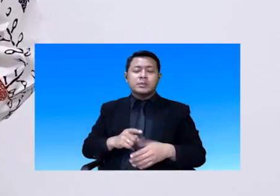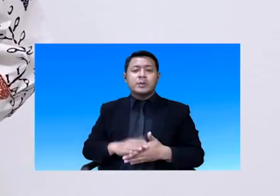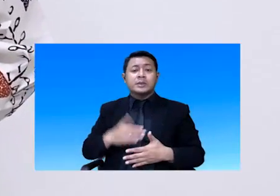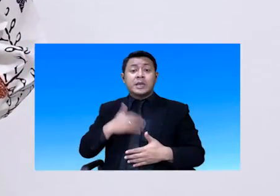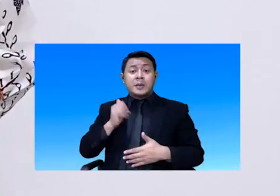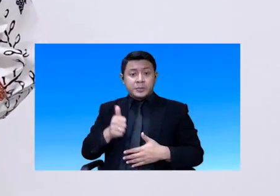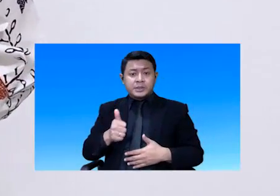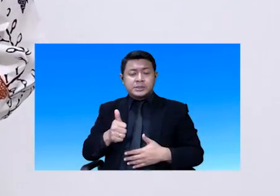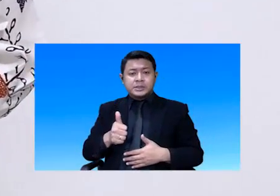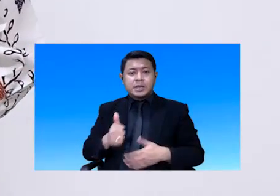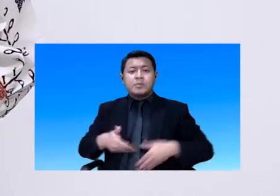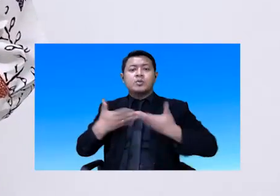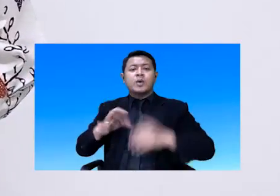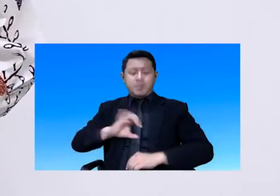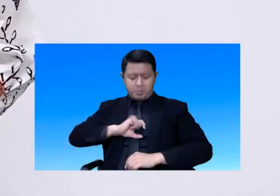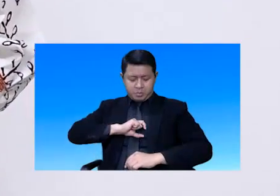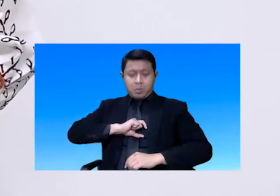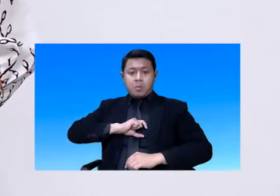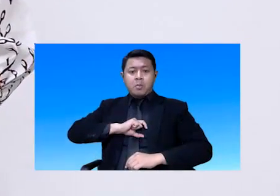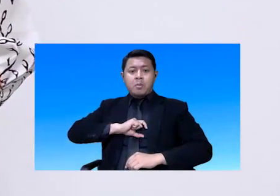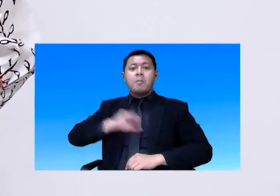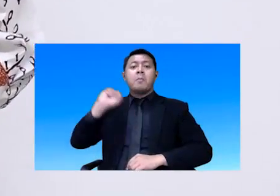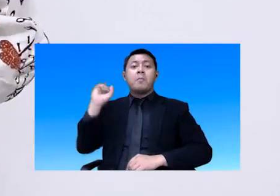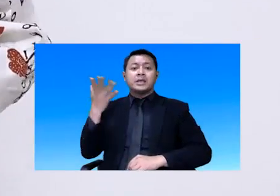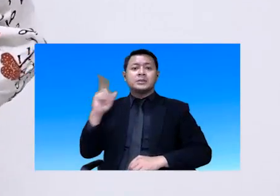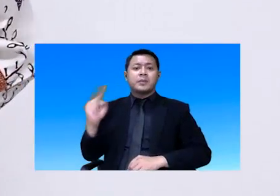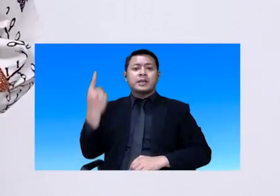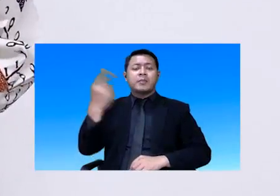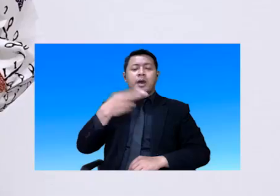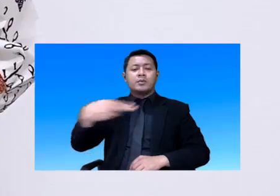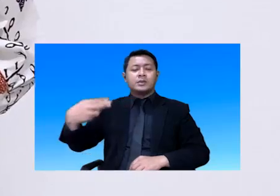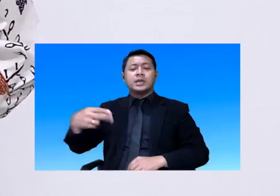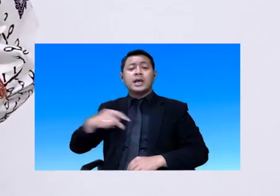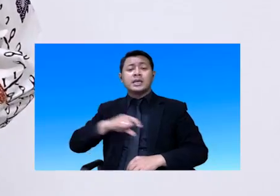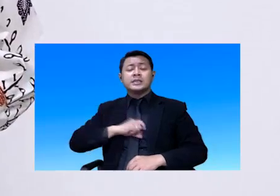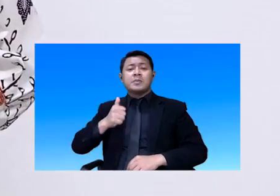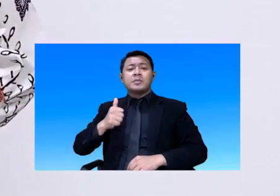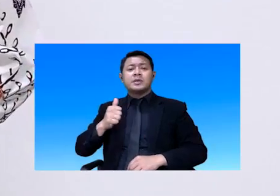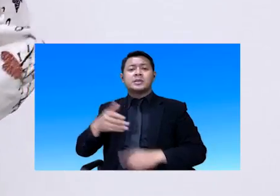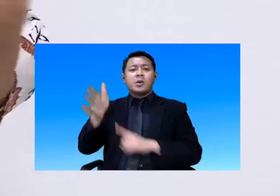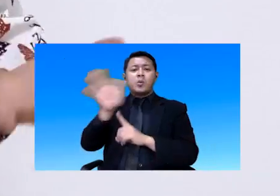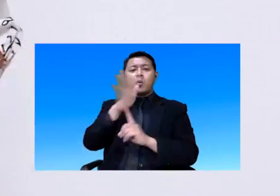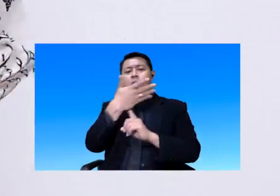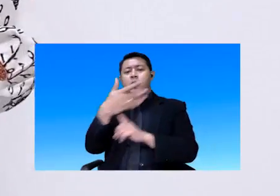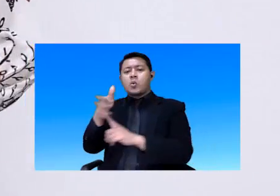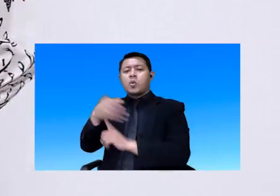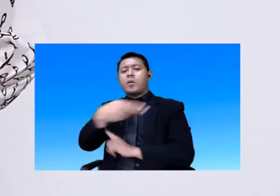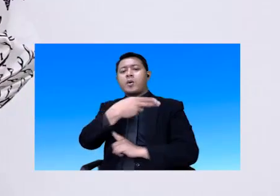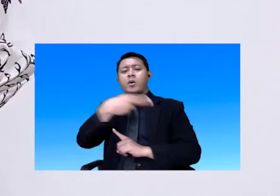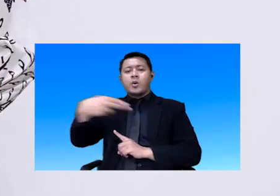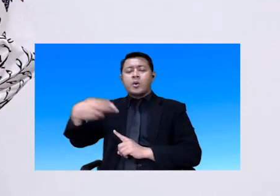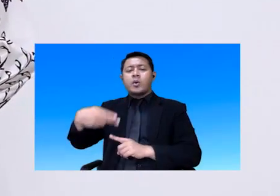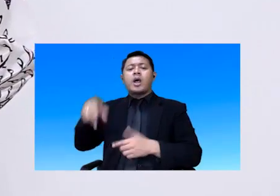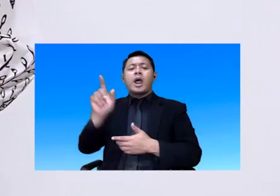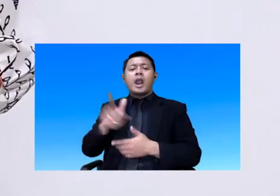bisa menyumbangkan medali emas pertama untuk Indonesia. Momen di mana saya bisa mengibarkan merah putih dan mengumandangkan